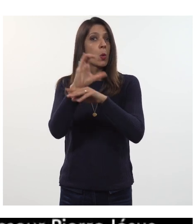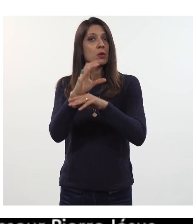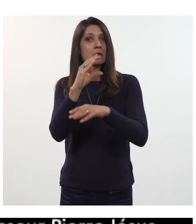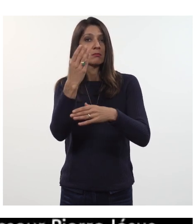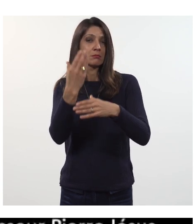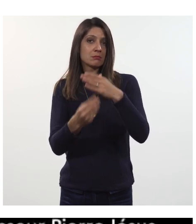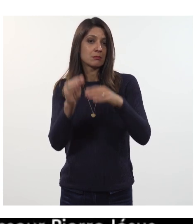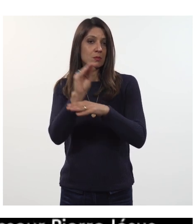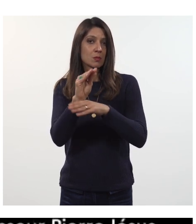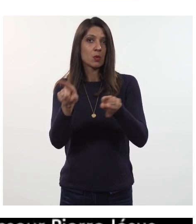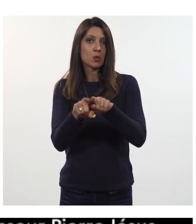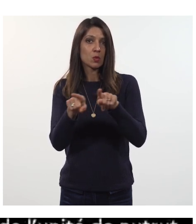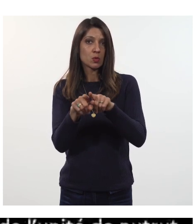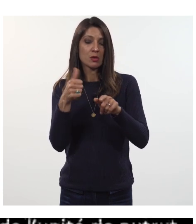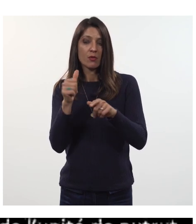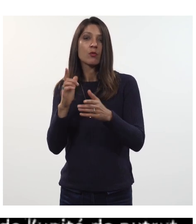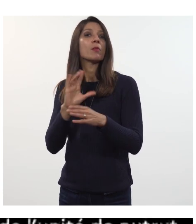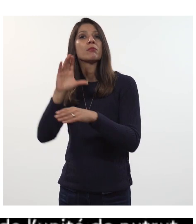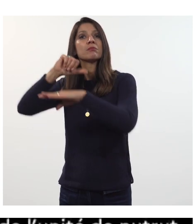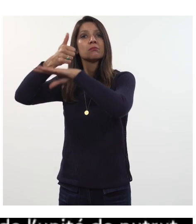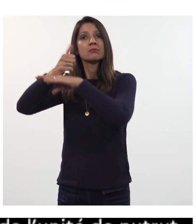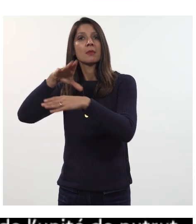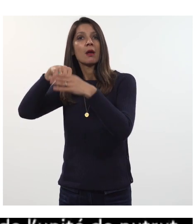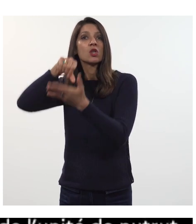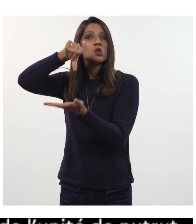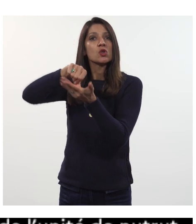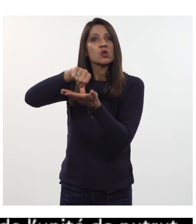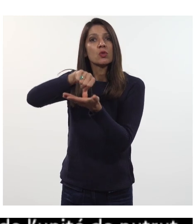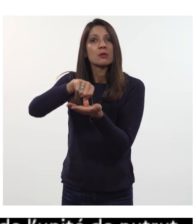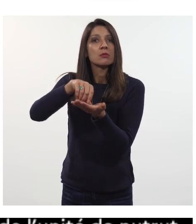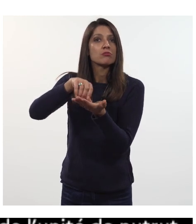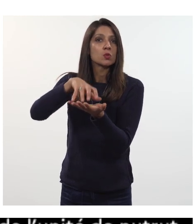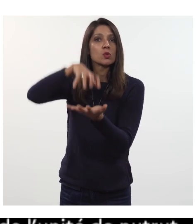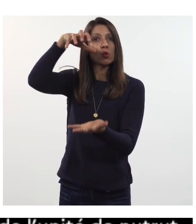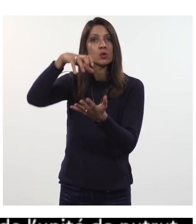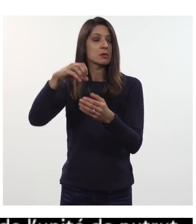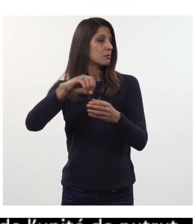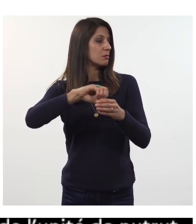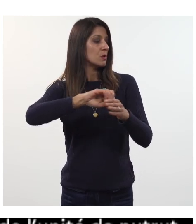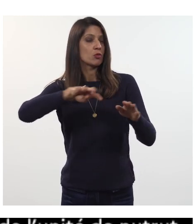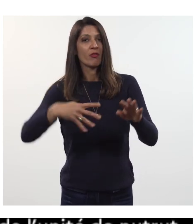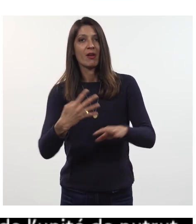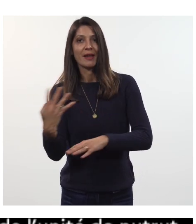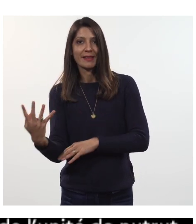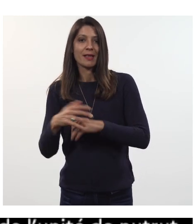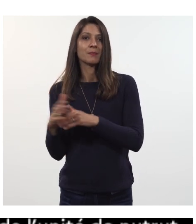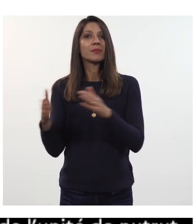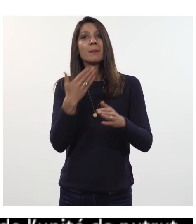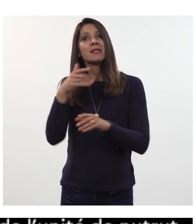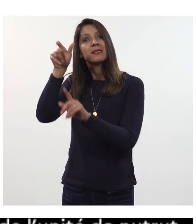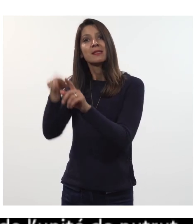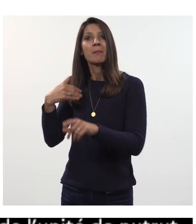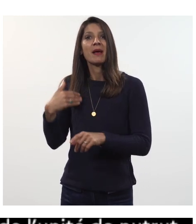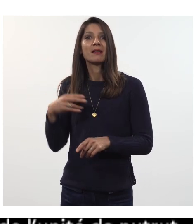du Centre Source Nutrition Nouvelle-Aquitaine. Merci à vous. Merci également à Madame Carole Villemontex. Madame, vous